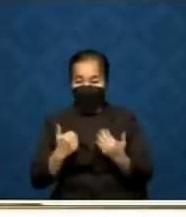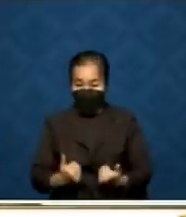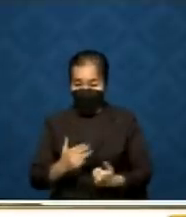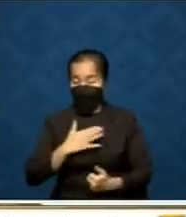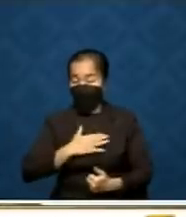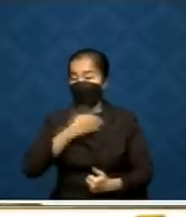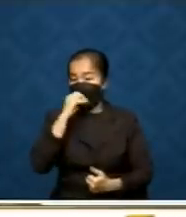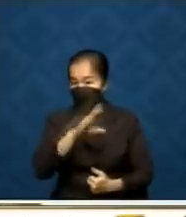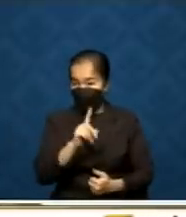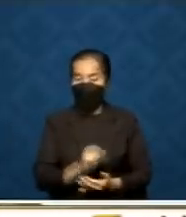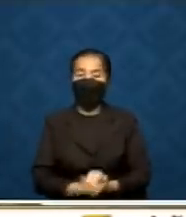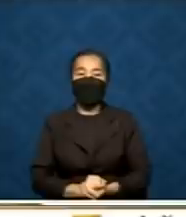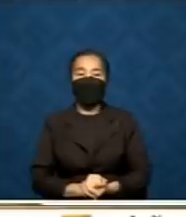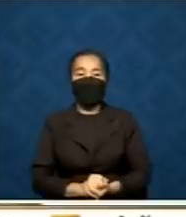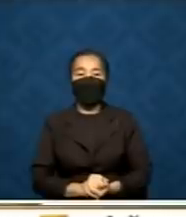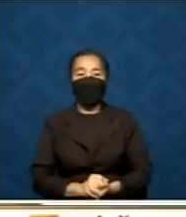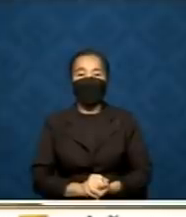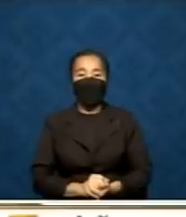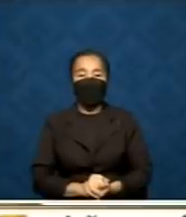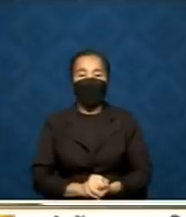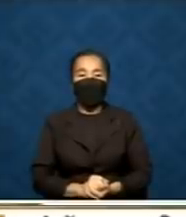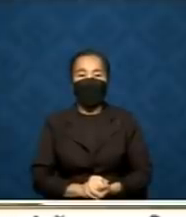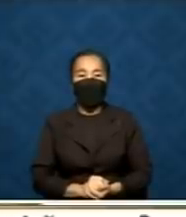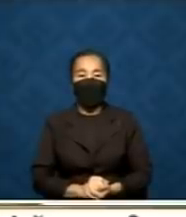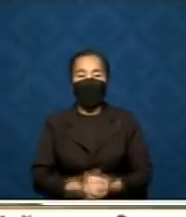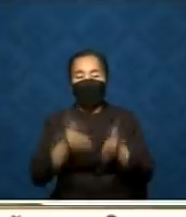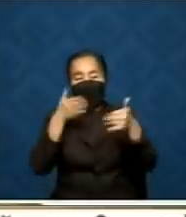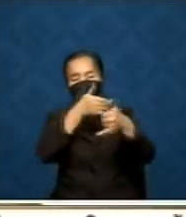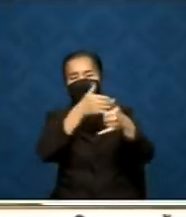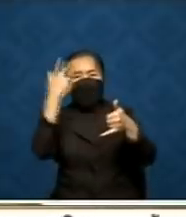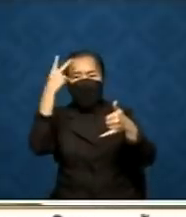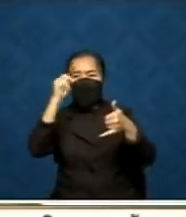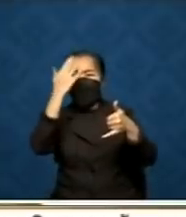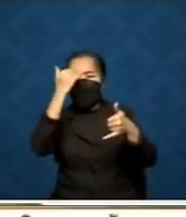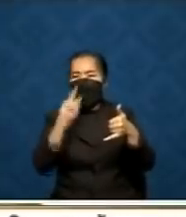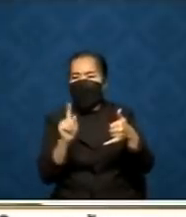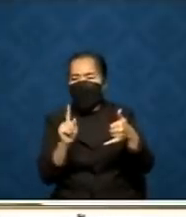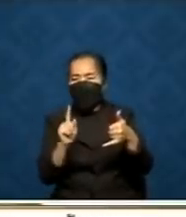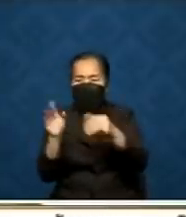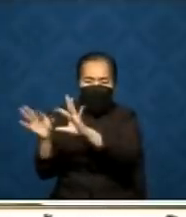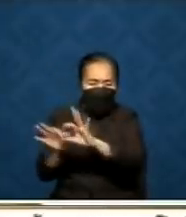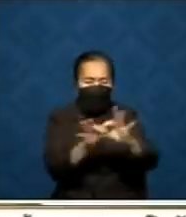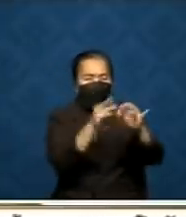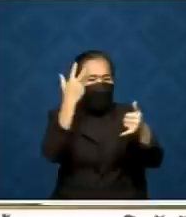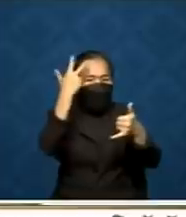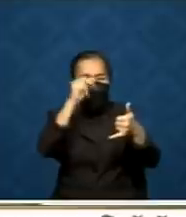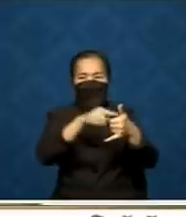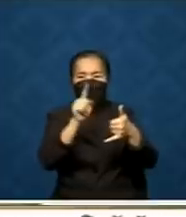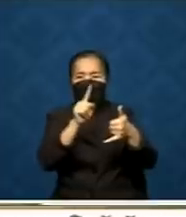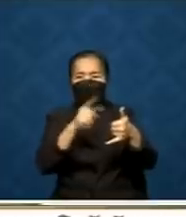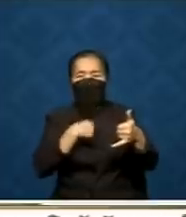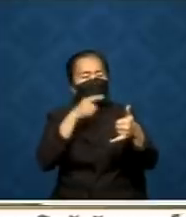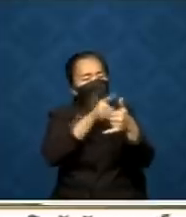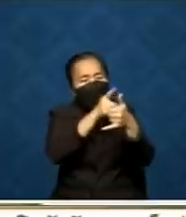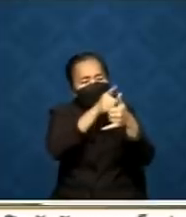ว่าขอโทษนายกยังไงอ่ะแล้วมันถึงนายกต้องทีได้ยังไงทำไมถึงบ้านเล่นงานท่านตั้ง